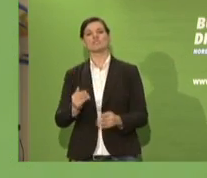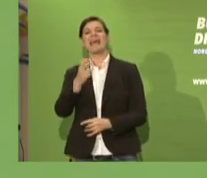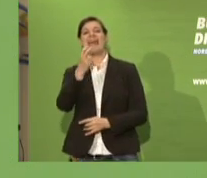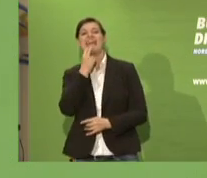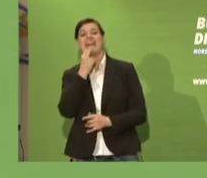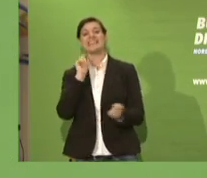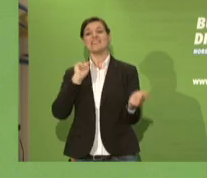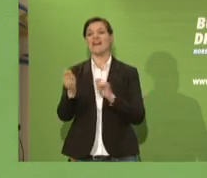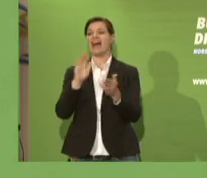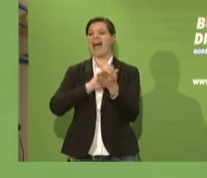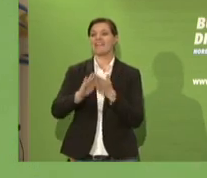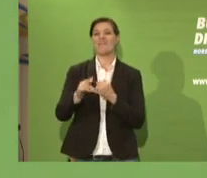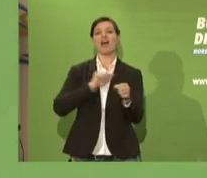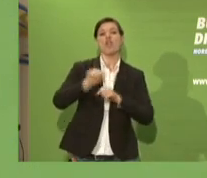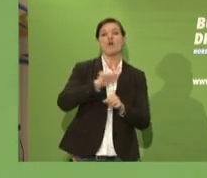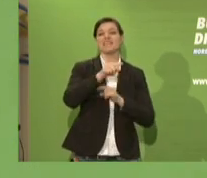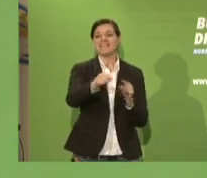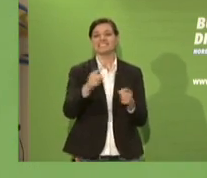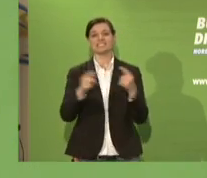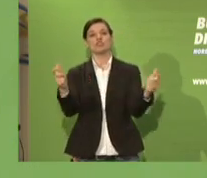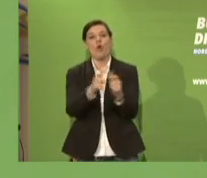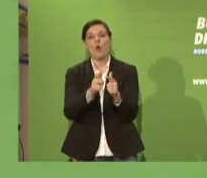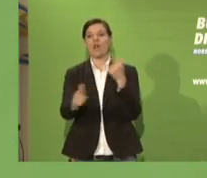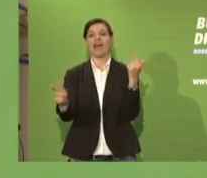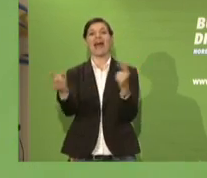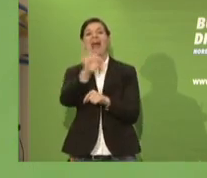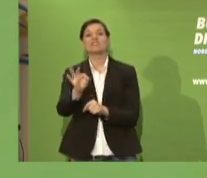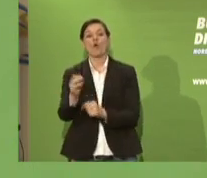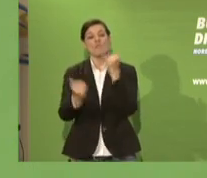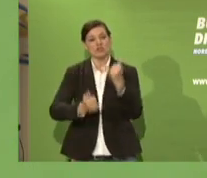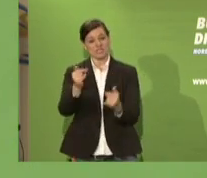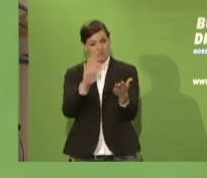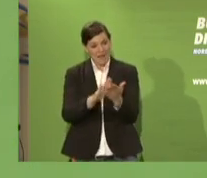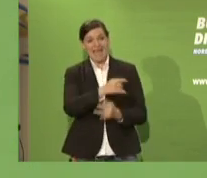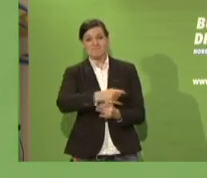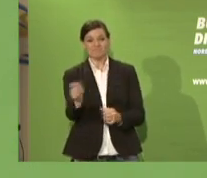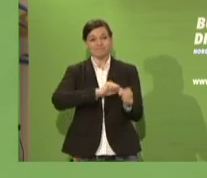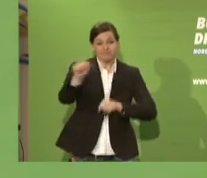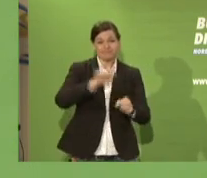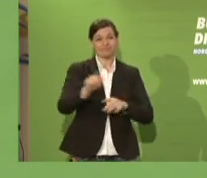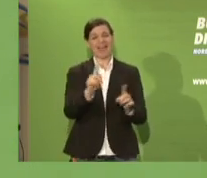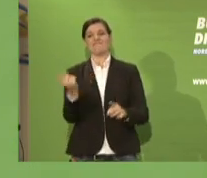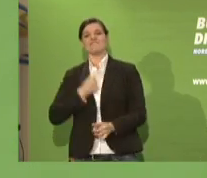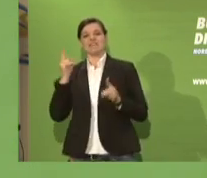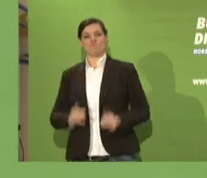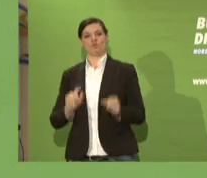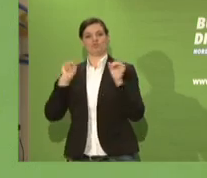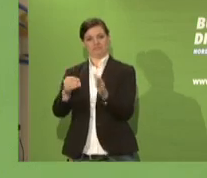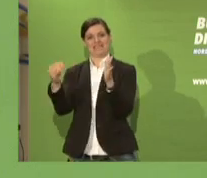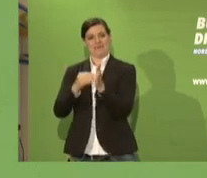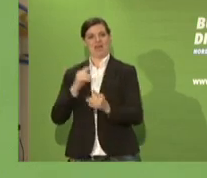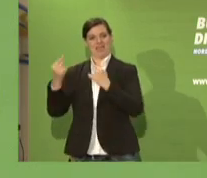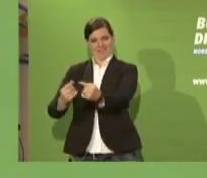den Lobbyisten aus der Kohle- und aus der Atomindustrie diese Energiewende und diesen Interessen